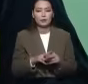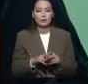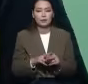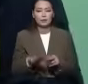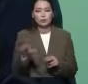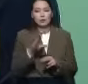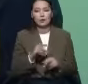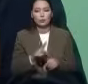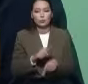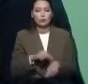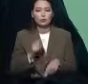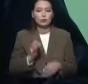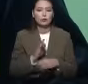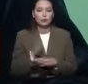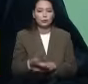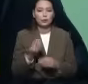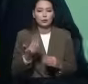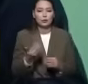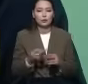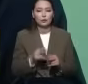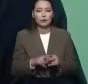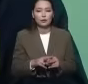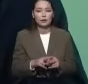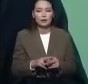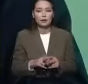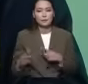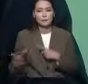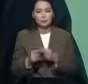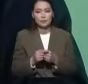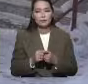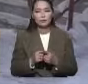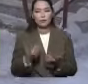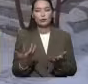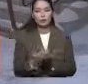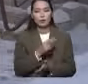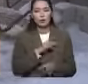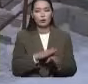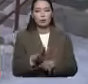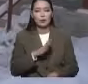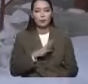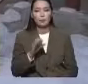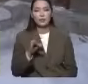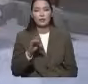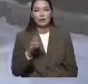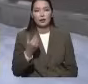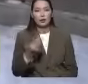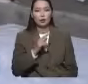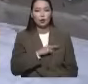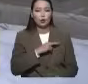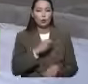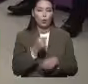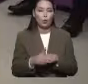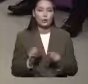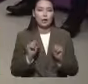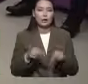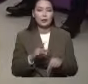тапсырдым, келдім деп сол құжатын күткенше біз де сол кісімен бірге асыға күттік. Венера бүгінде жұмыспен қамту орталығына тіркелген.